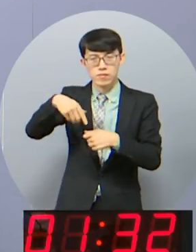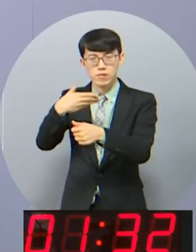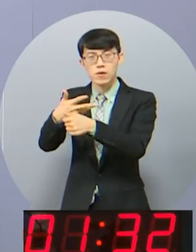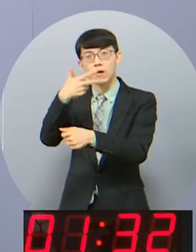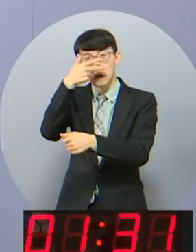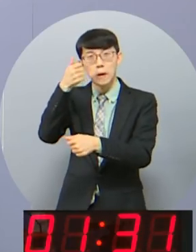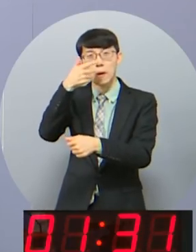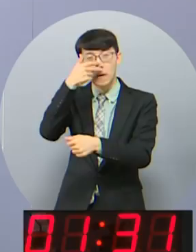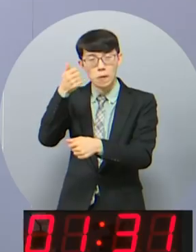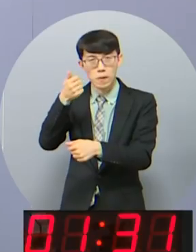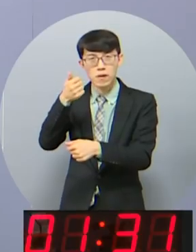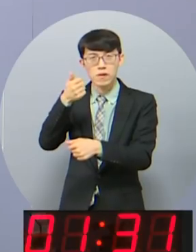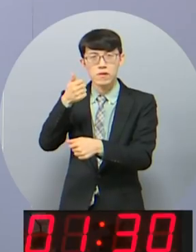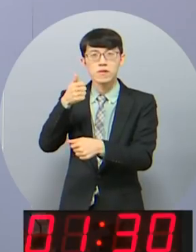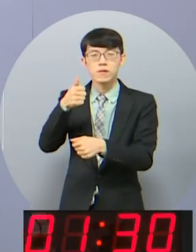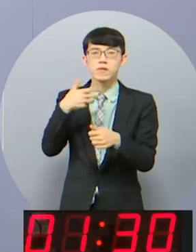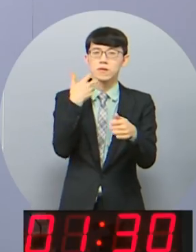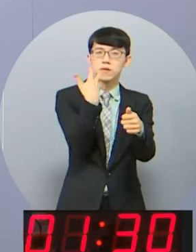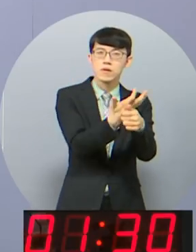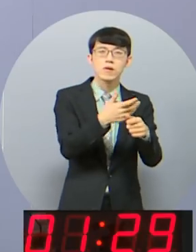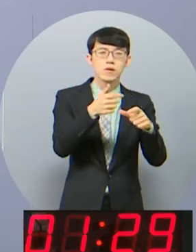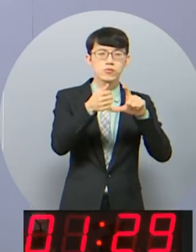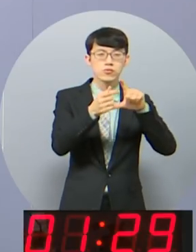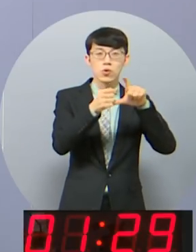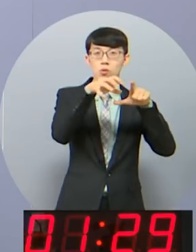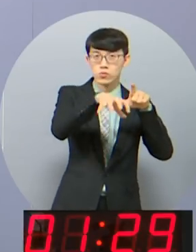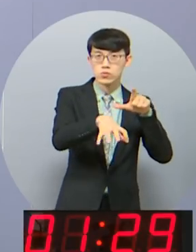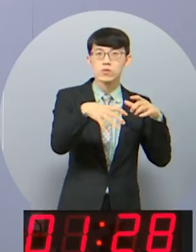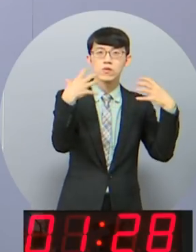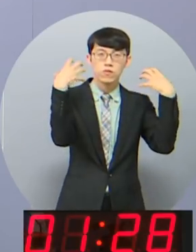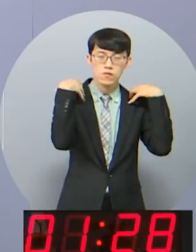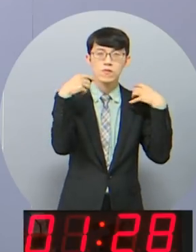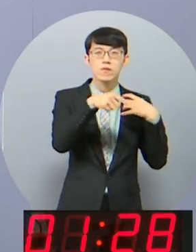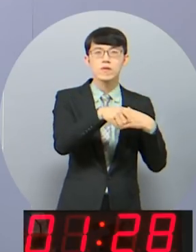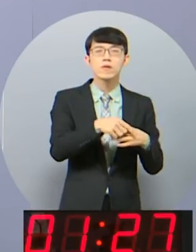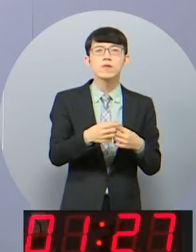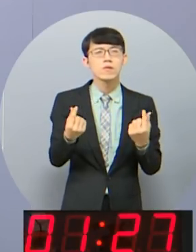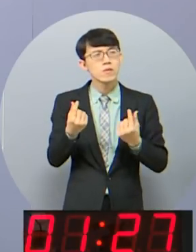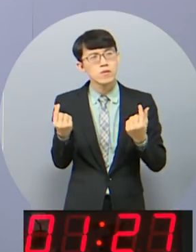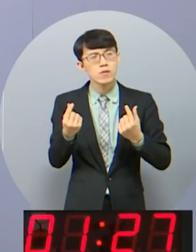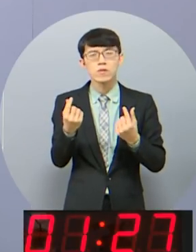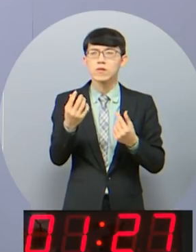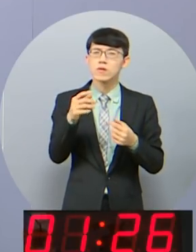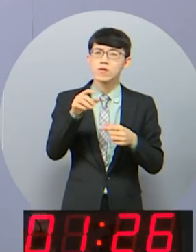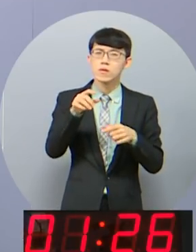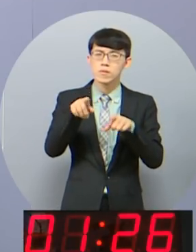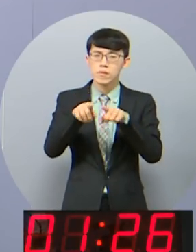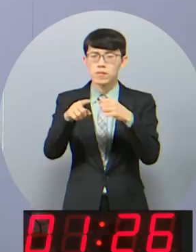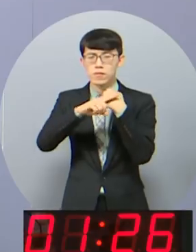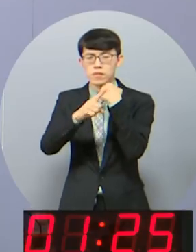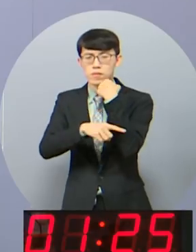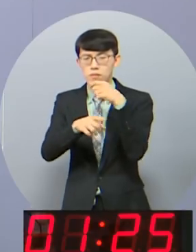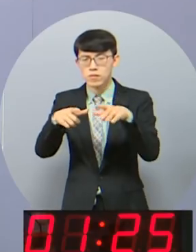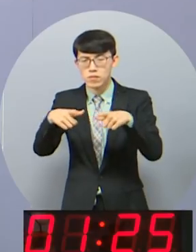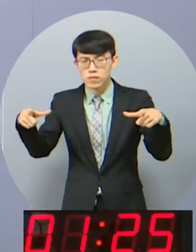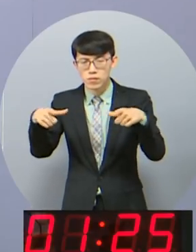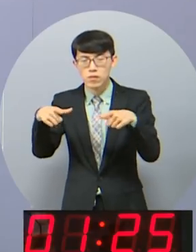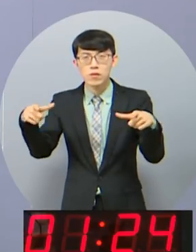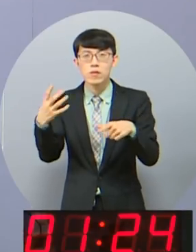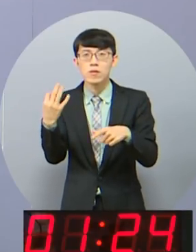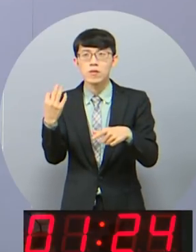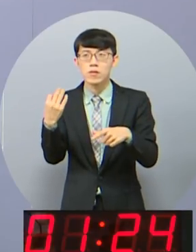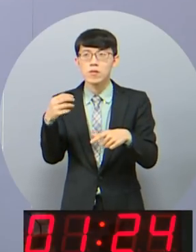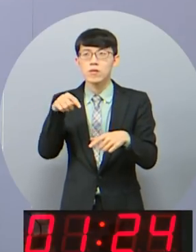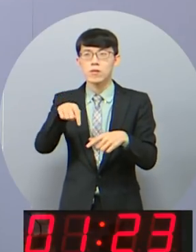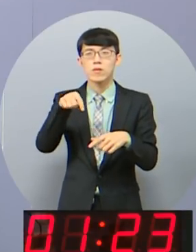这交予公所来处理。看这住宅处一只10几平，啊，这个拢爱在新北市政府才请起来，拢承认